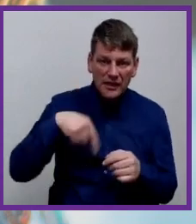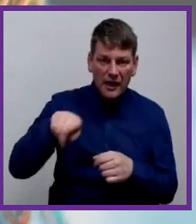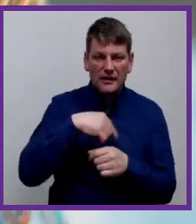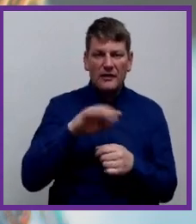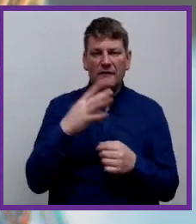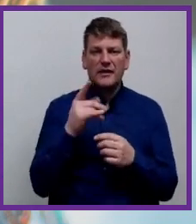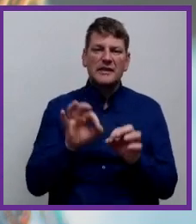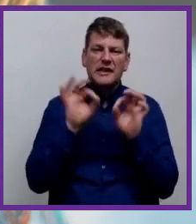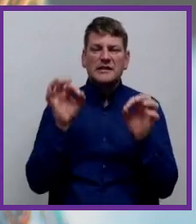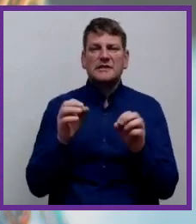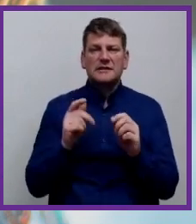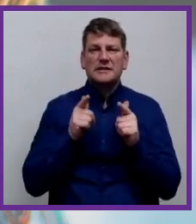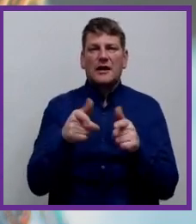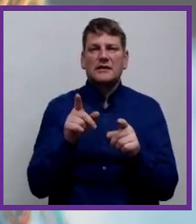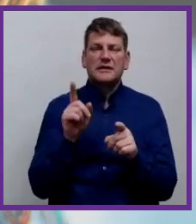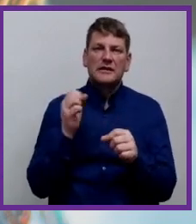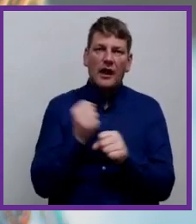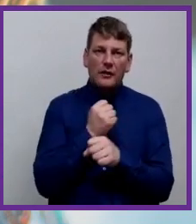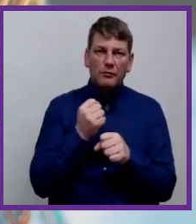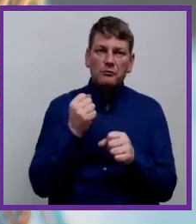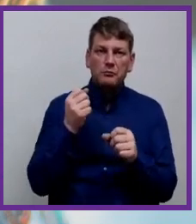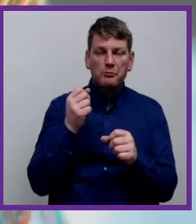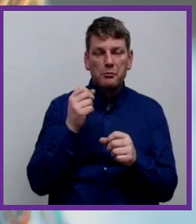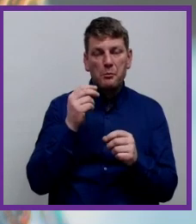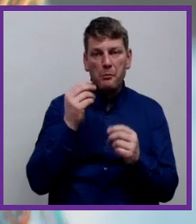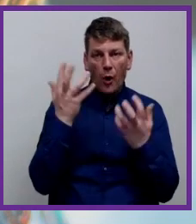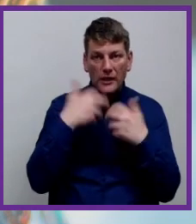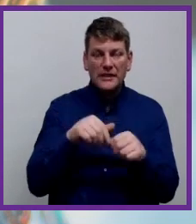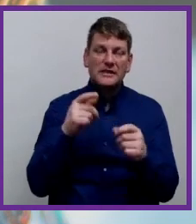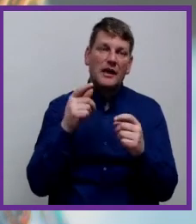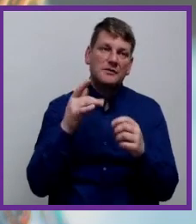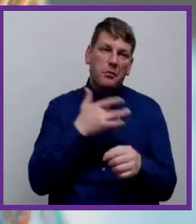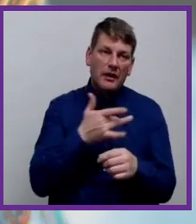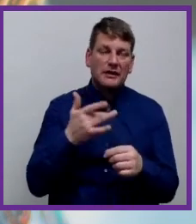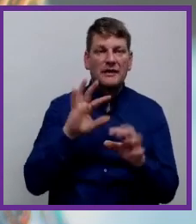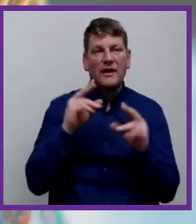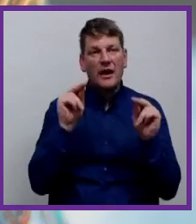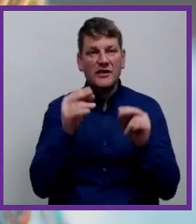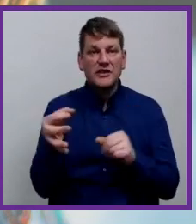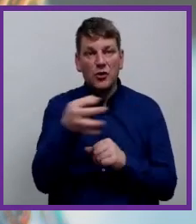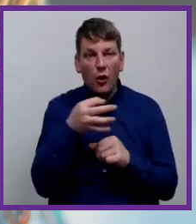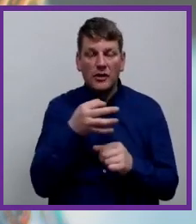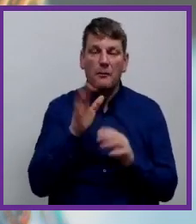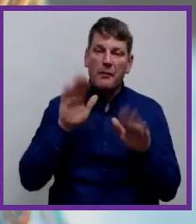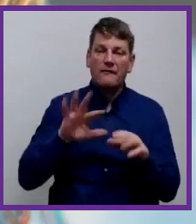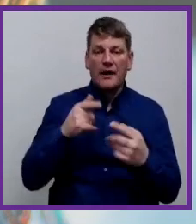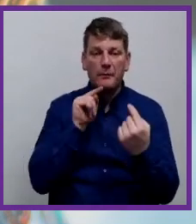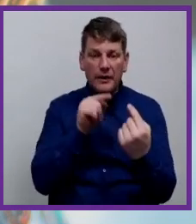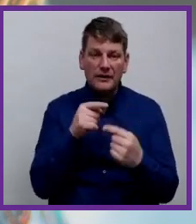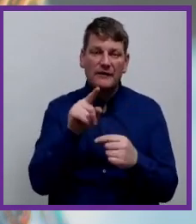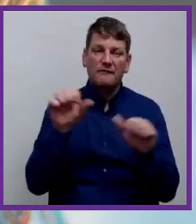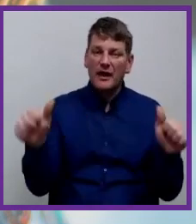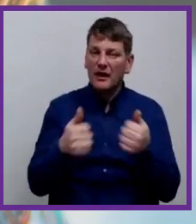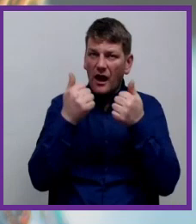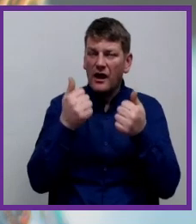iestājās kāda politiskās partijas vai reliģiskās organizācijas par vai pret, tad sākās tāds vienlaiks tāds